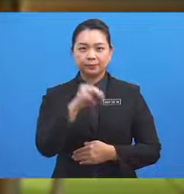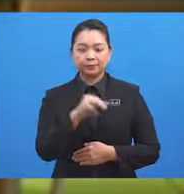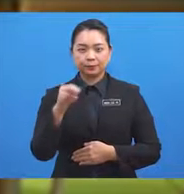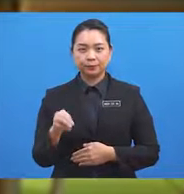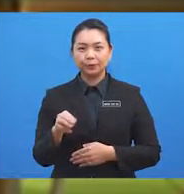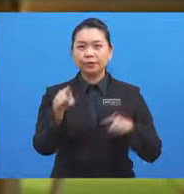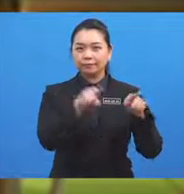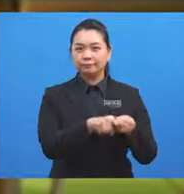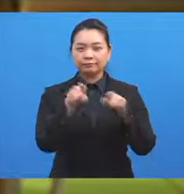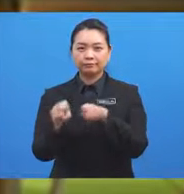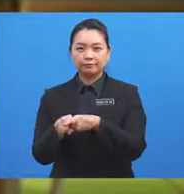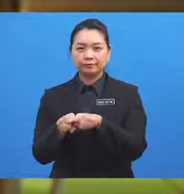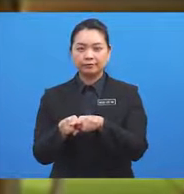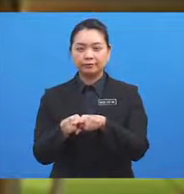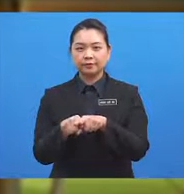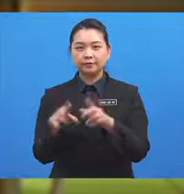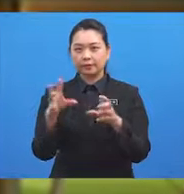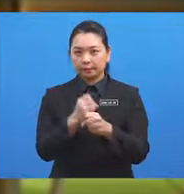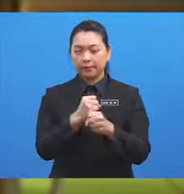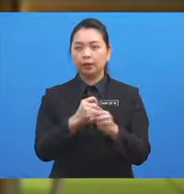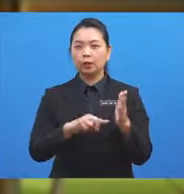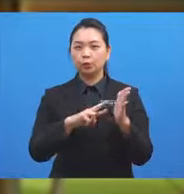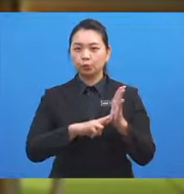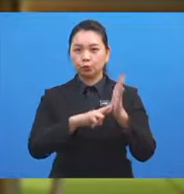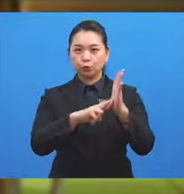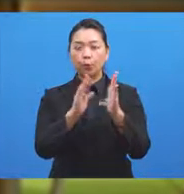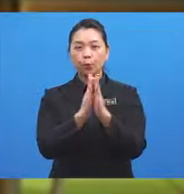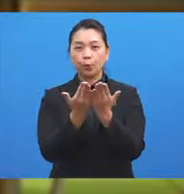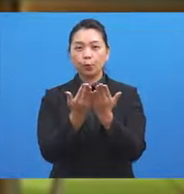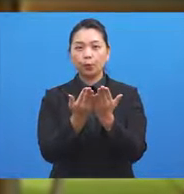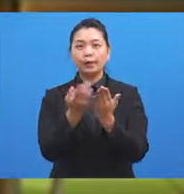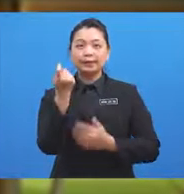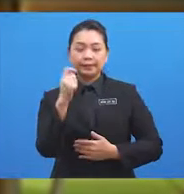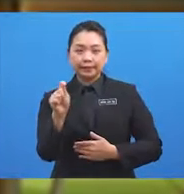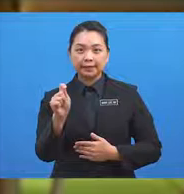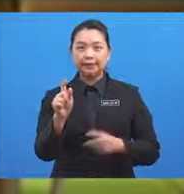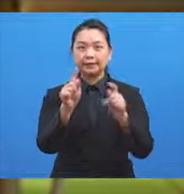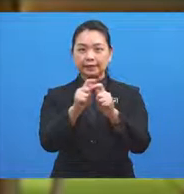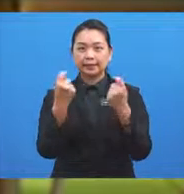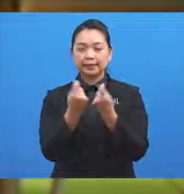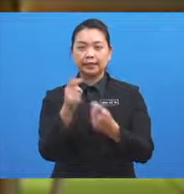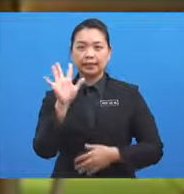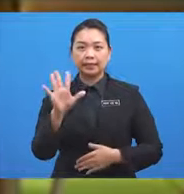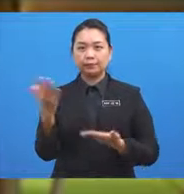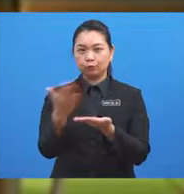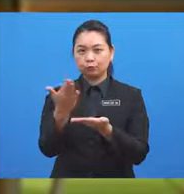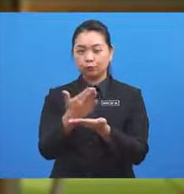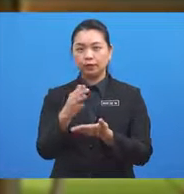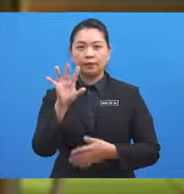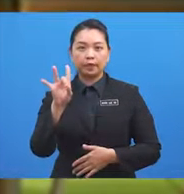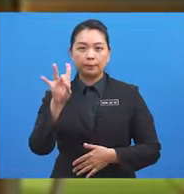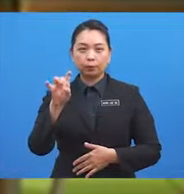Murid-murid juga dapat merujuk buku teks geografi tingkatan 5 pada muka surat